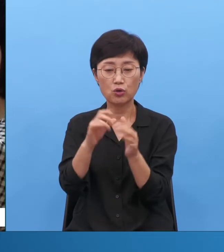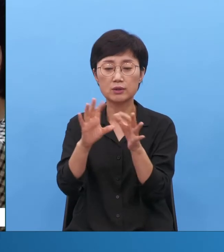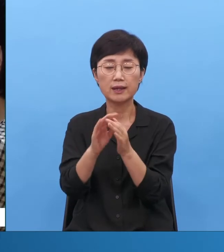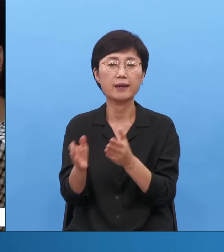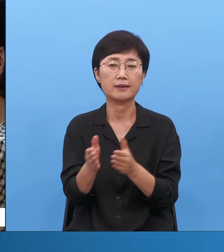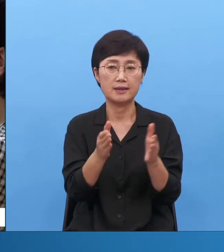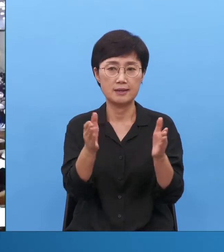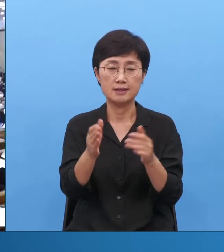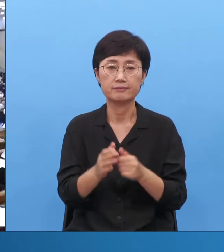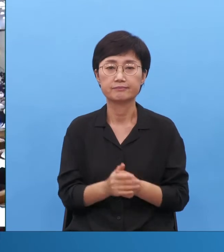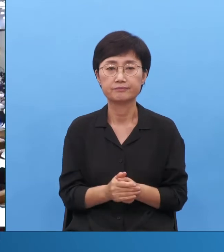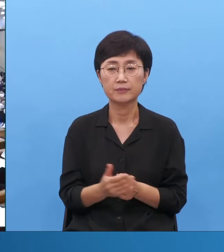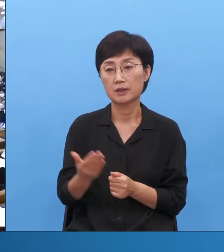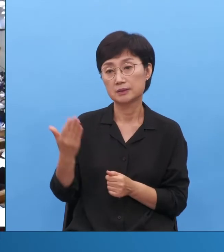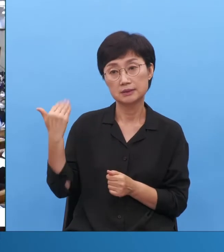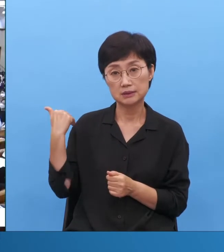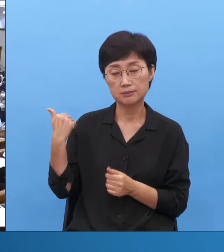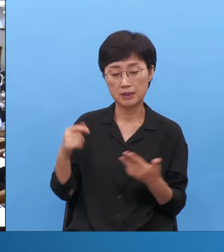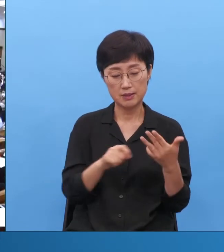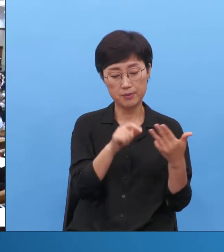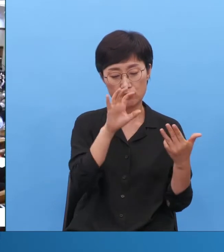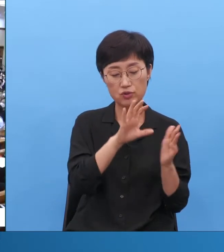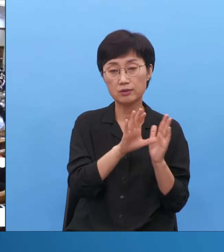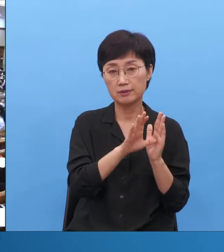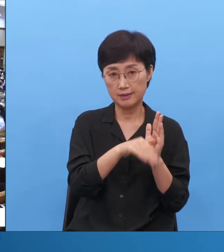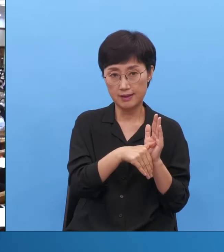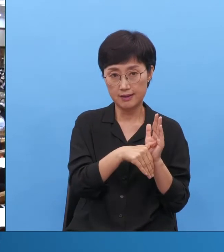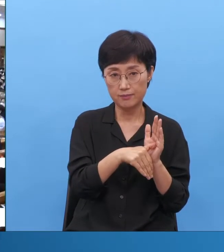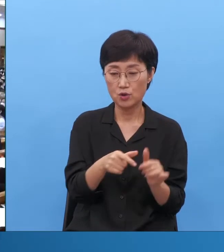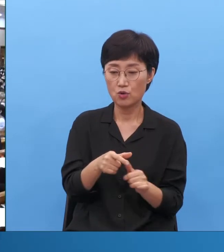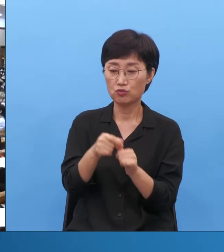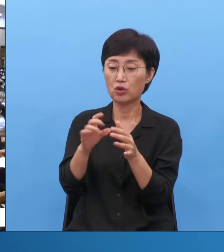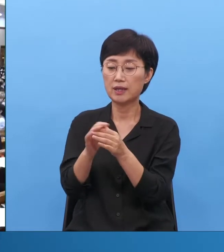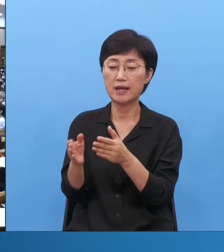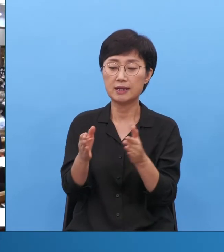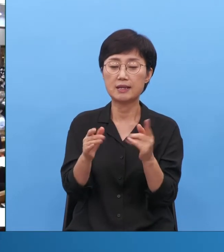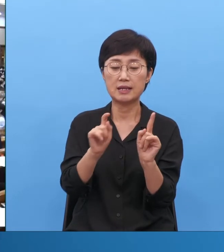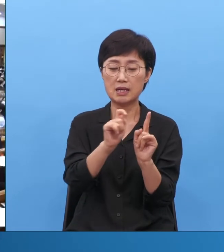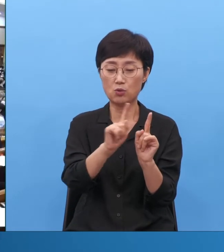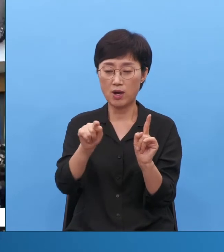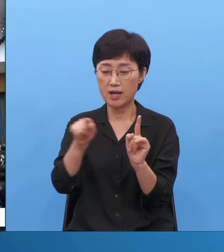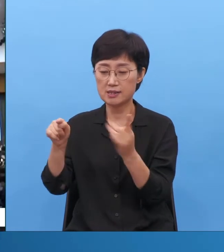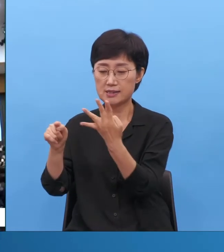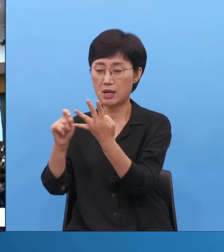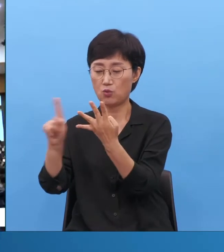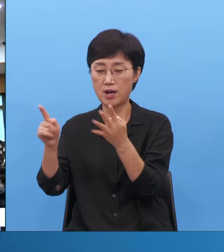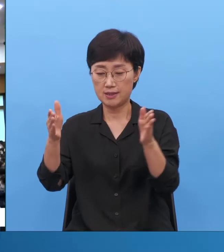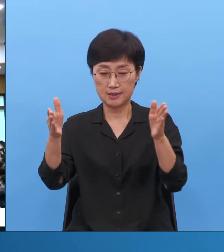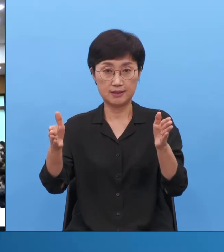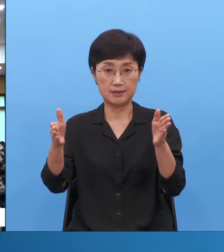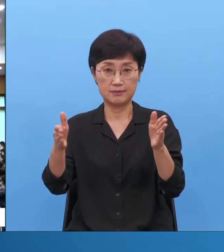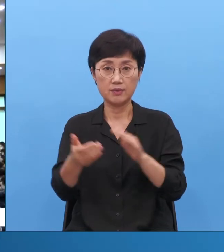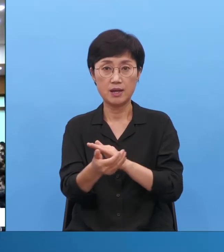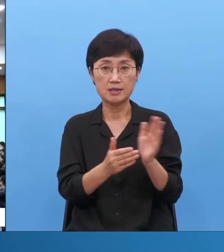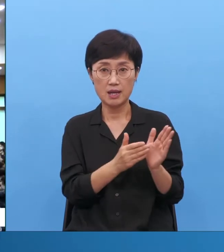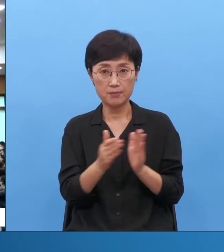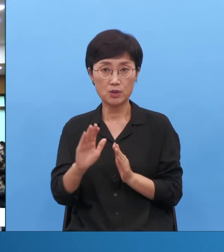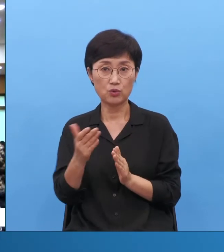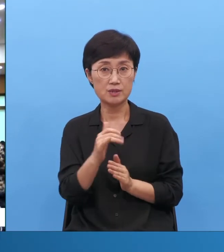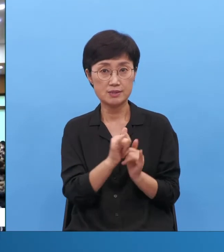있습니다. 앞서 열린 8월 훈련에선 구원의 길 교재 1과부터 4과를 예비된 자, 예비된